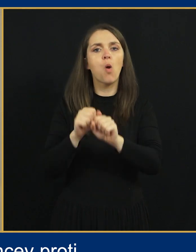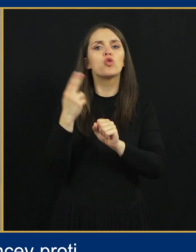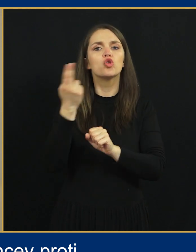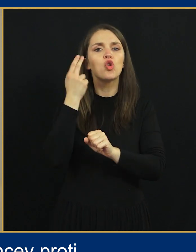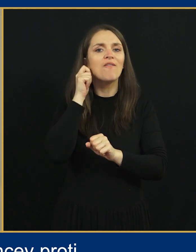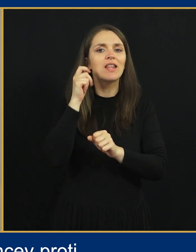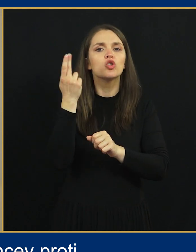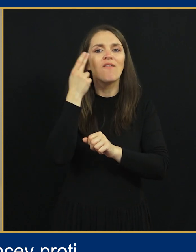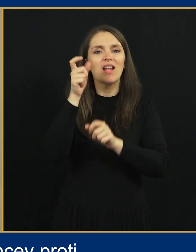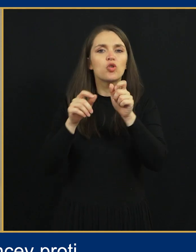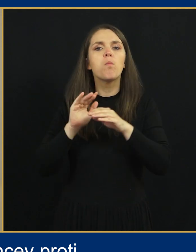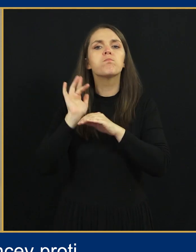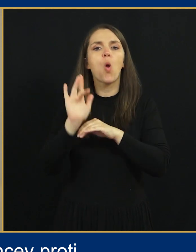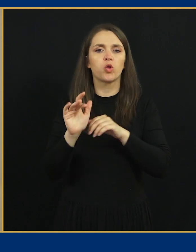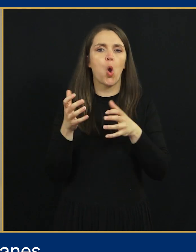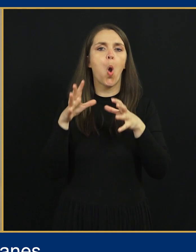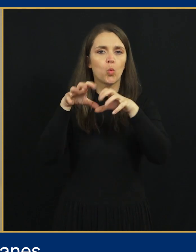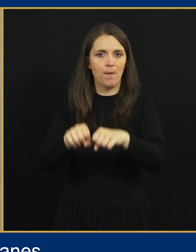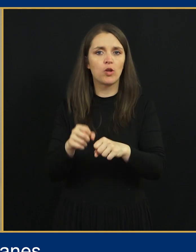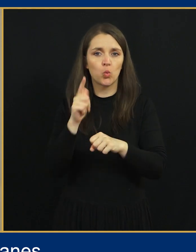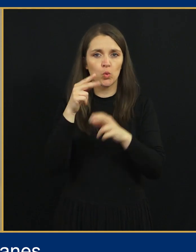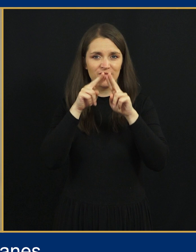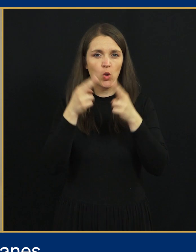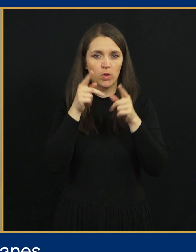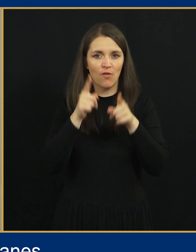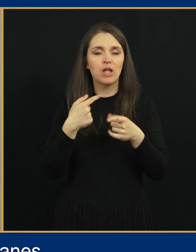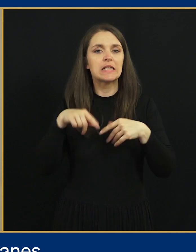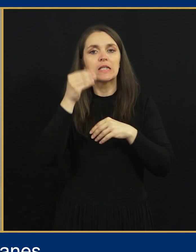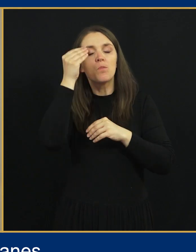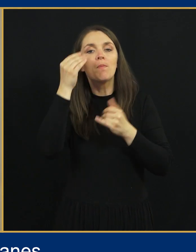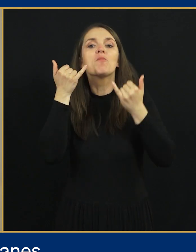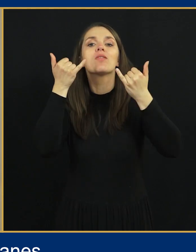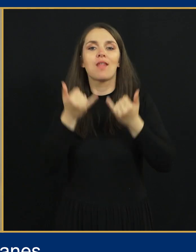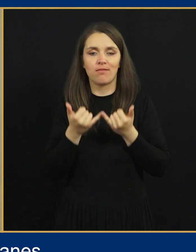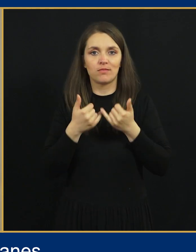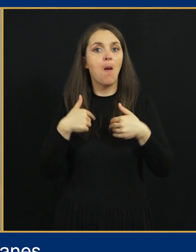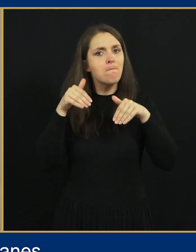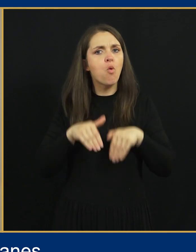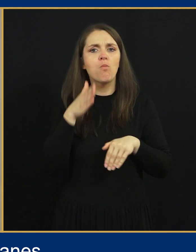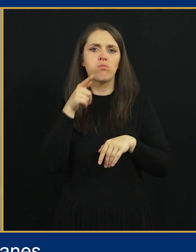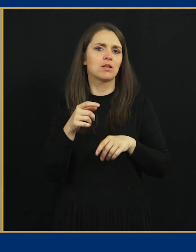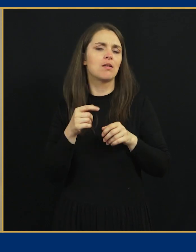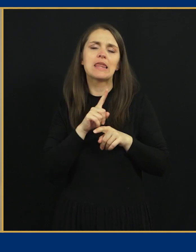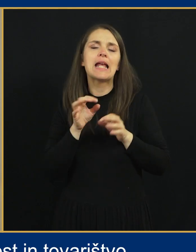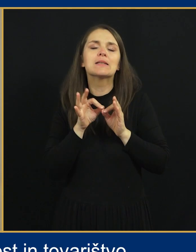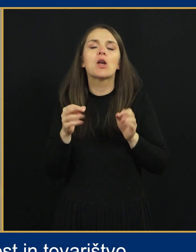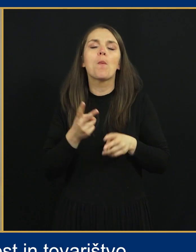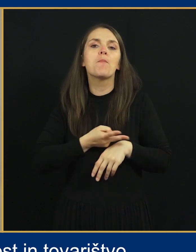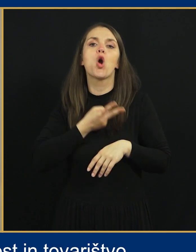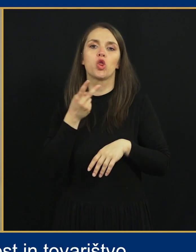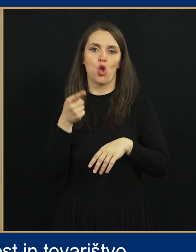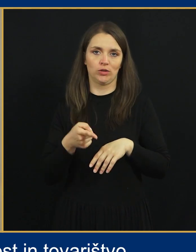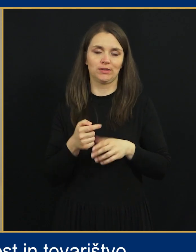proti okupatorju v drugi svetovni vojni, ki se ga spominjamo danes, moramo biti neizmerno ponosni.